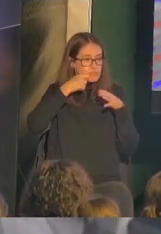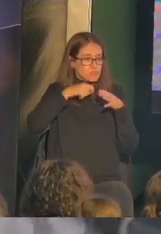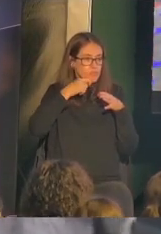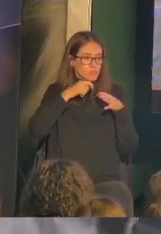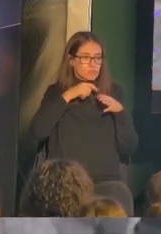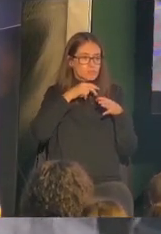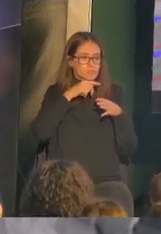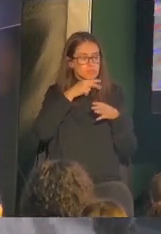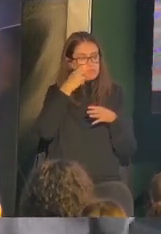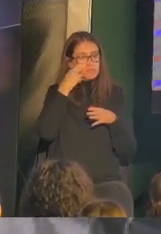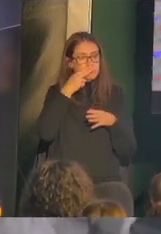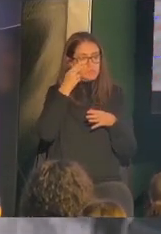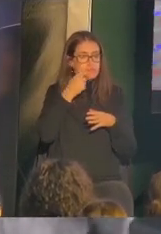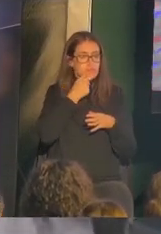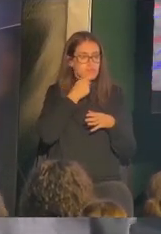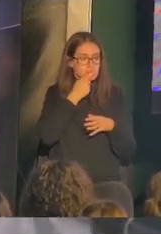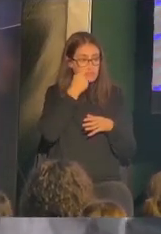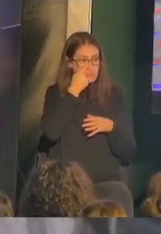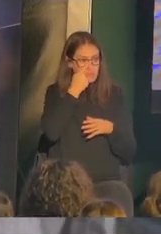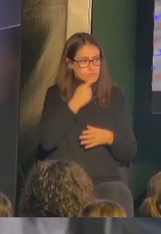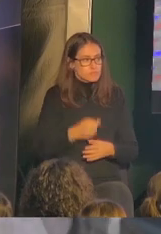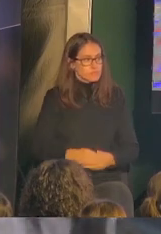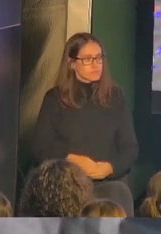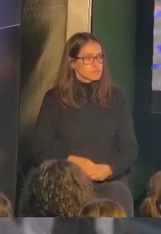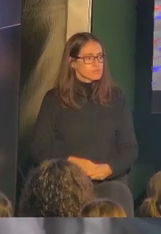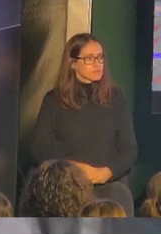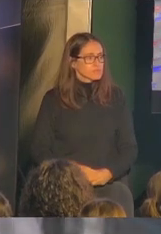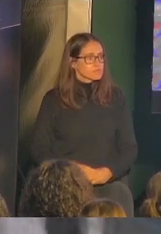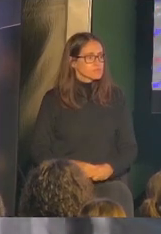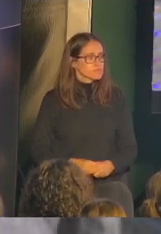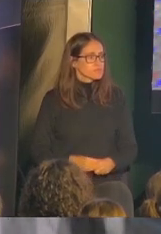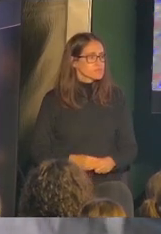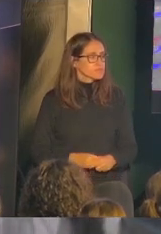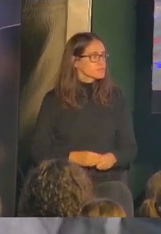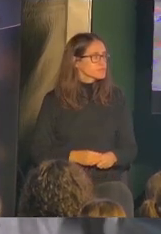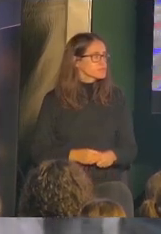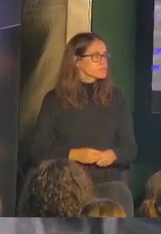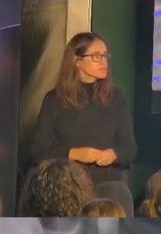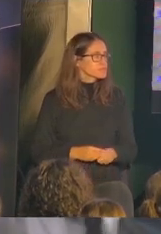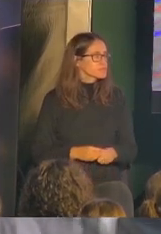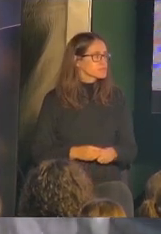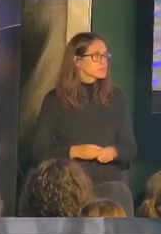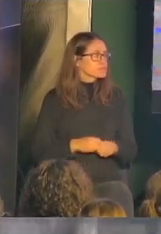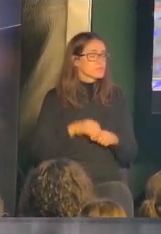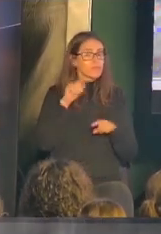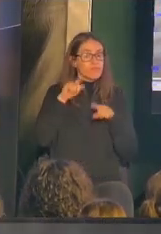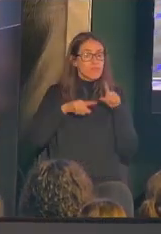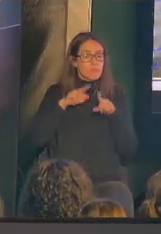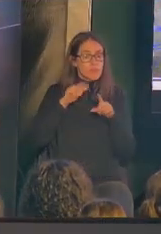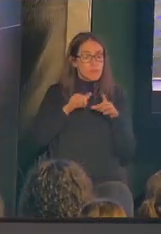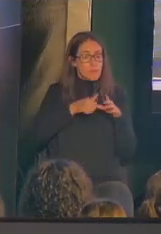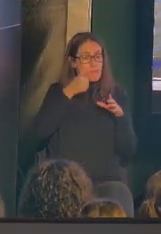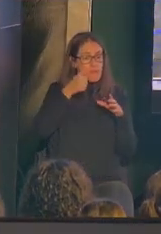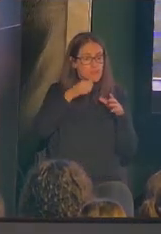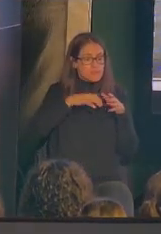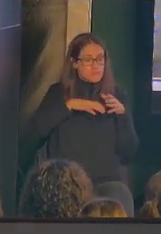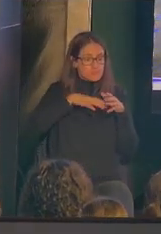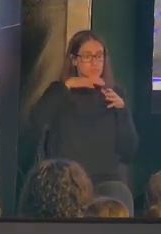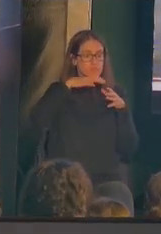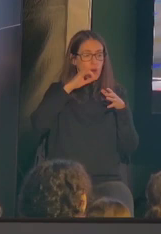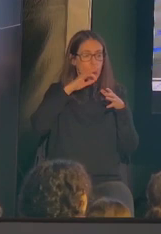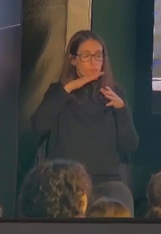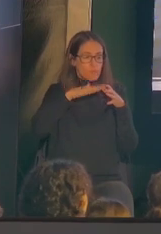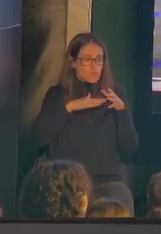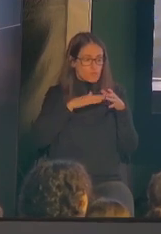molt interessant. I després, si la muntem més, la muntem menys, doncs aconseguirem més overroom o menys overroom, que